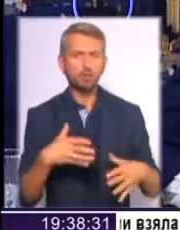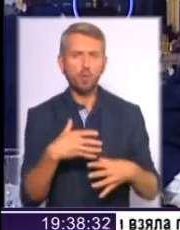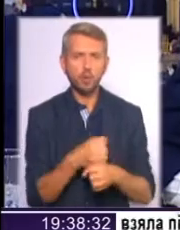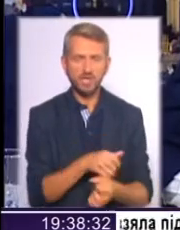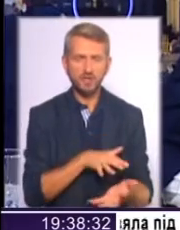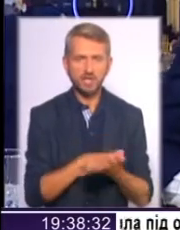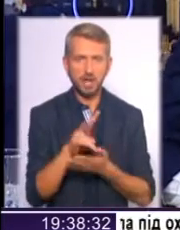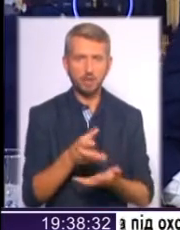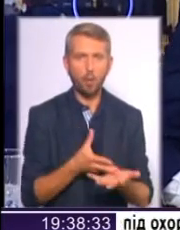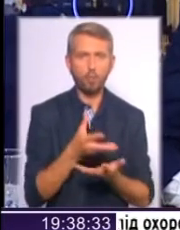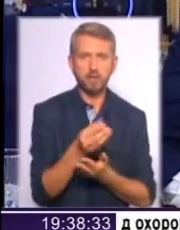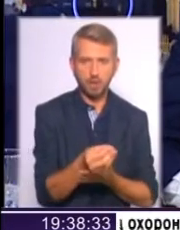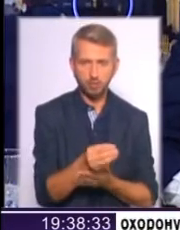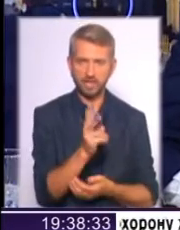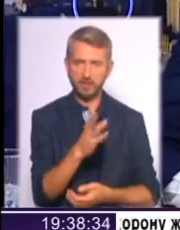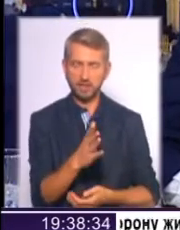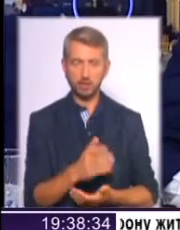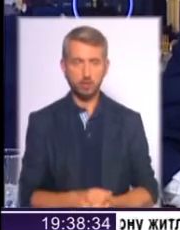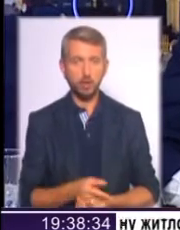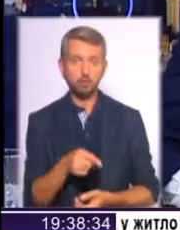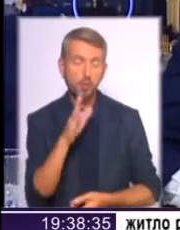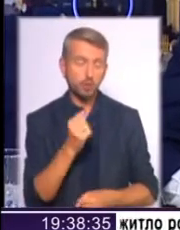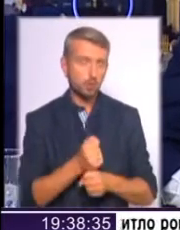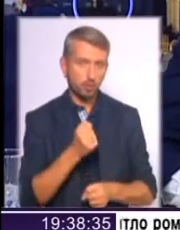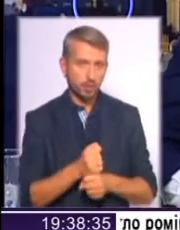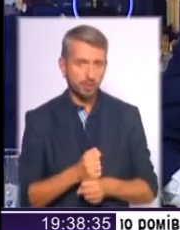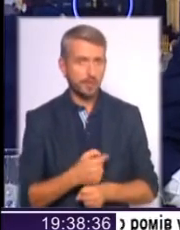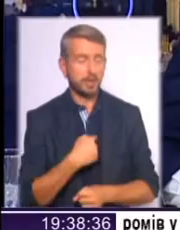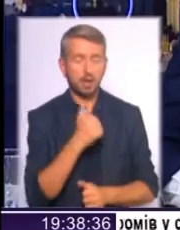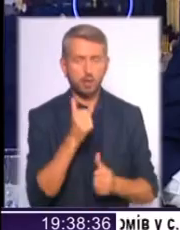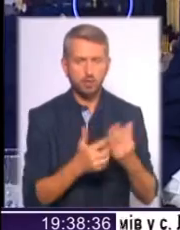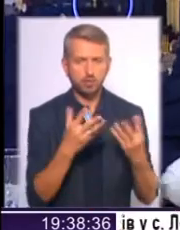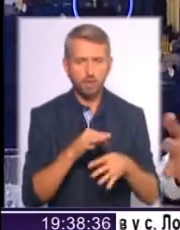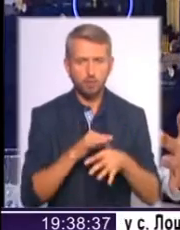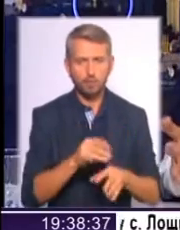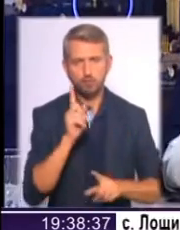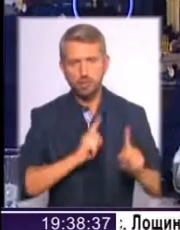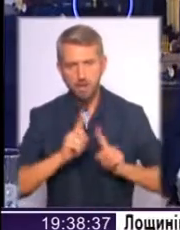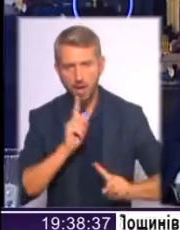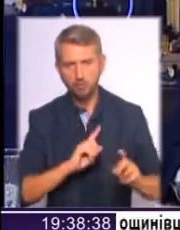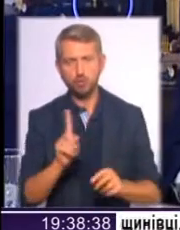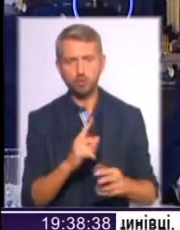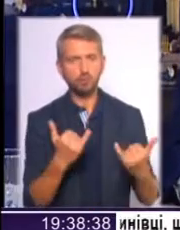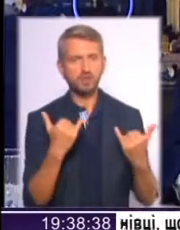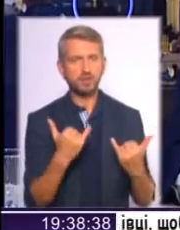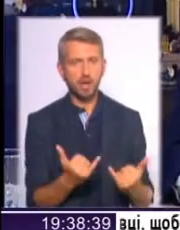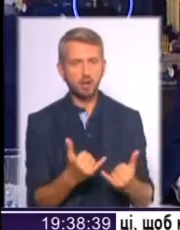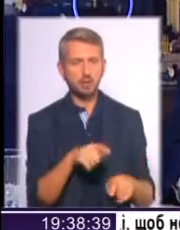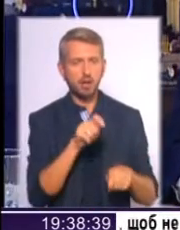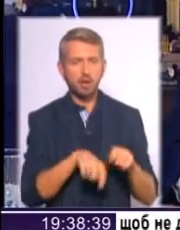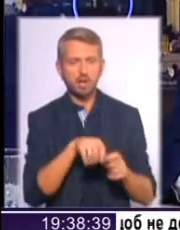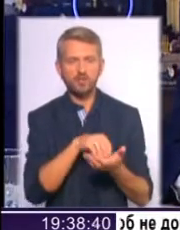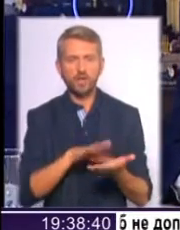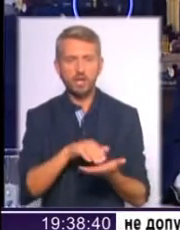оплату комуналки. Це так. Тому будемо це робити. От я кожен день провожу нараду для того, щоб зараз інвентаризацію